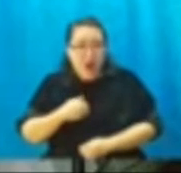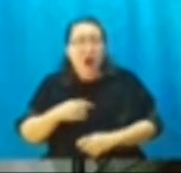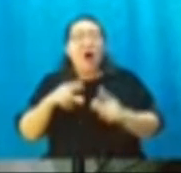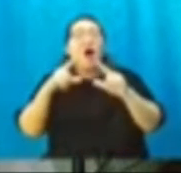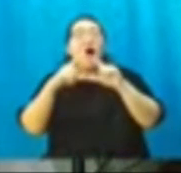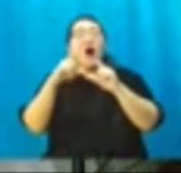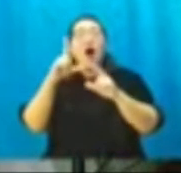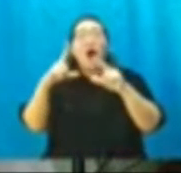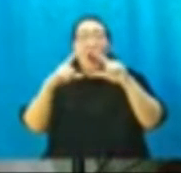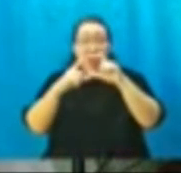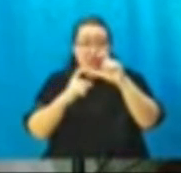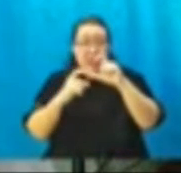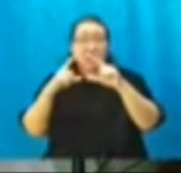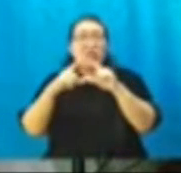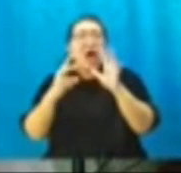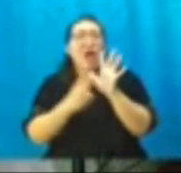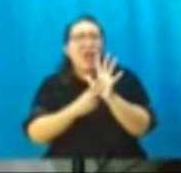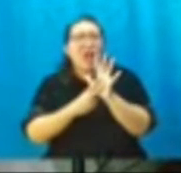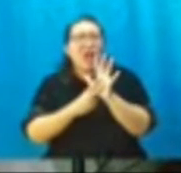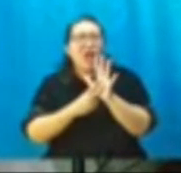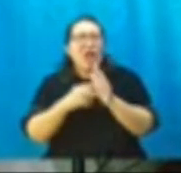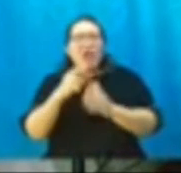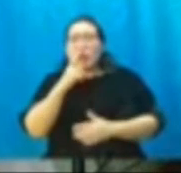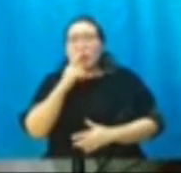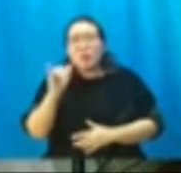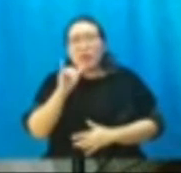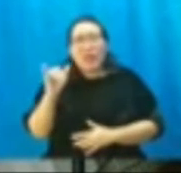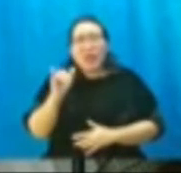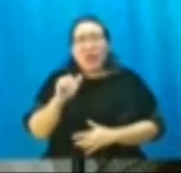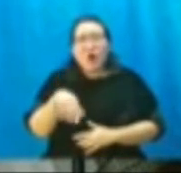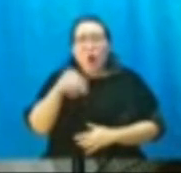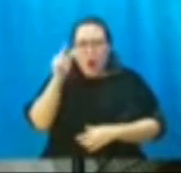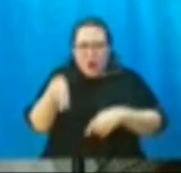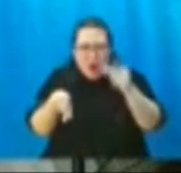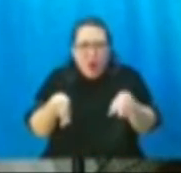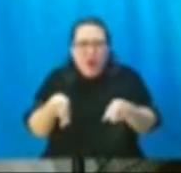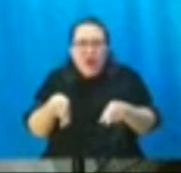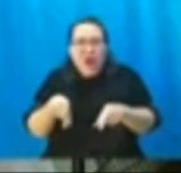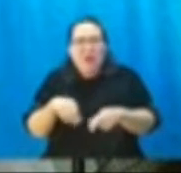yang mengerumuni Yesus lalu meninggalkan Yesus itu